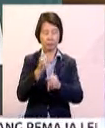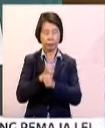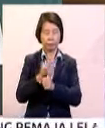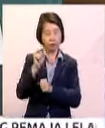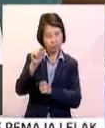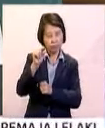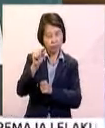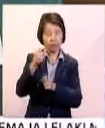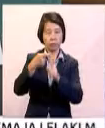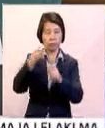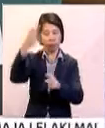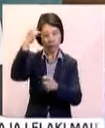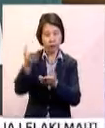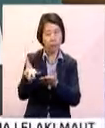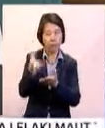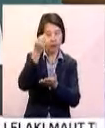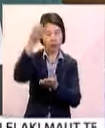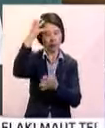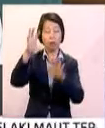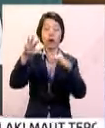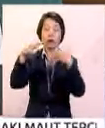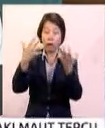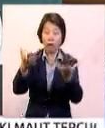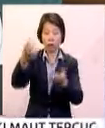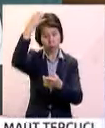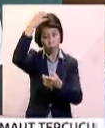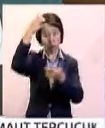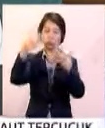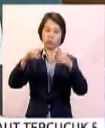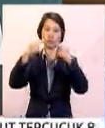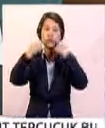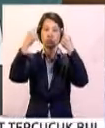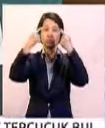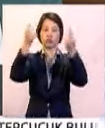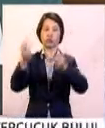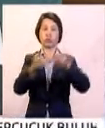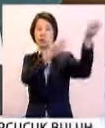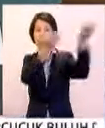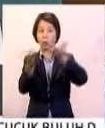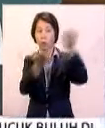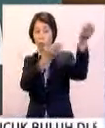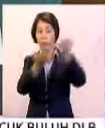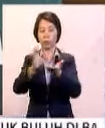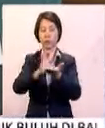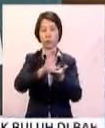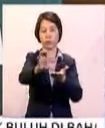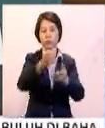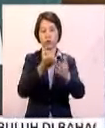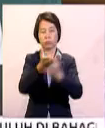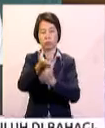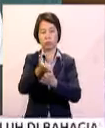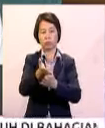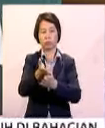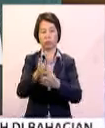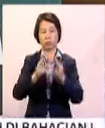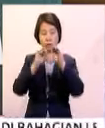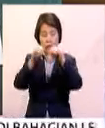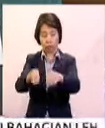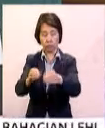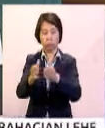daripada Selangor Bagaimanakah mereka telah berjaya dalam membawa pelabur-pelabur melalui invest Selangor dan